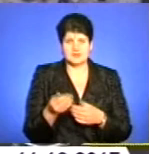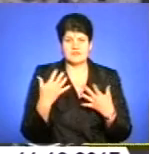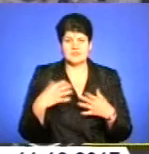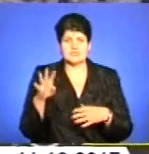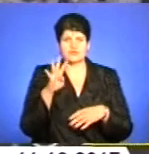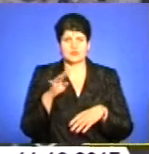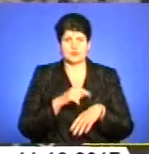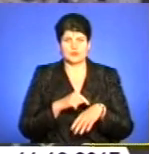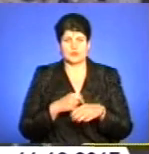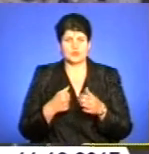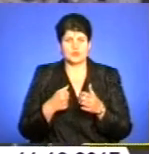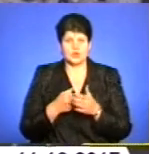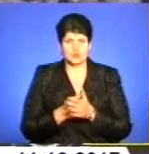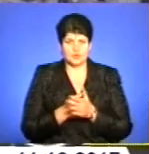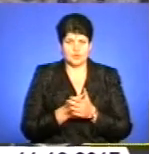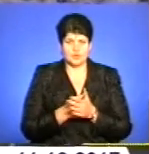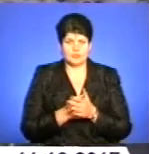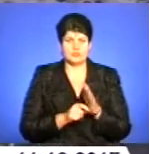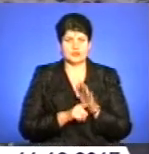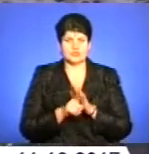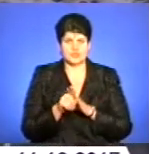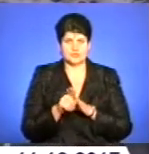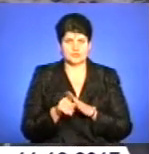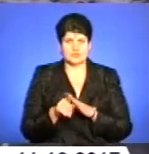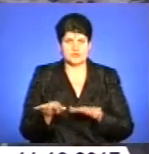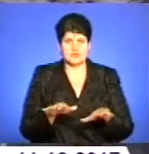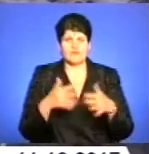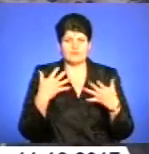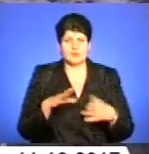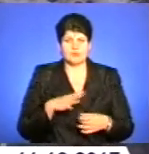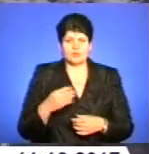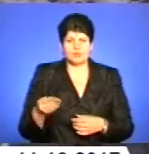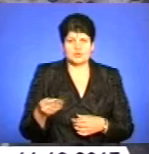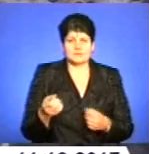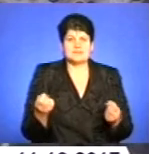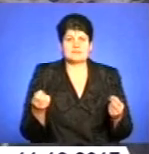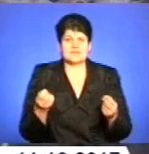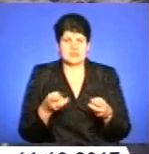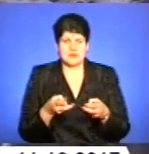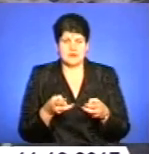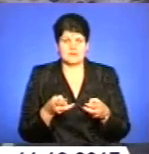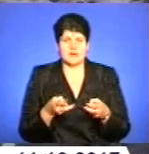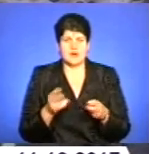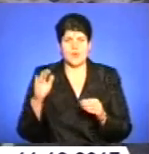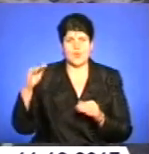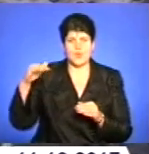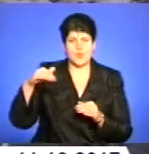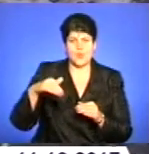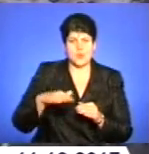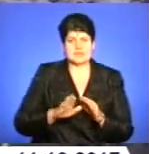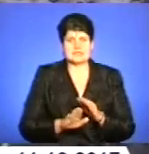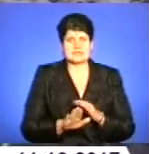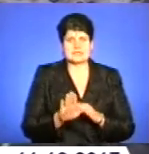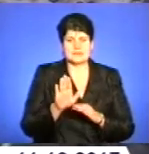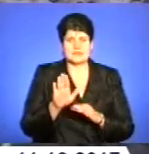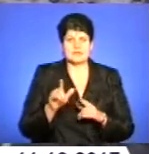4 години до утворення ожеледі, фактично все місто було пересипане спеціальною сумішю, а ухили, заїзди